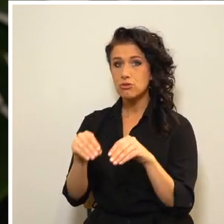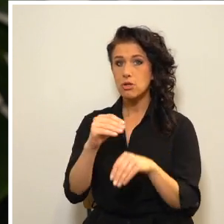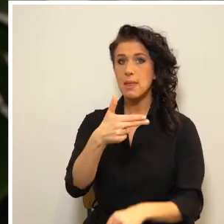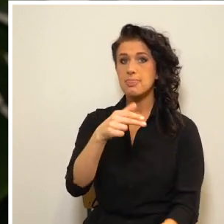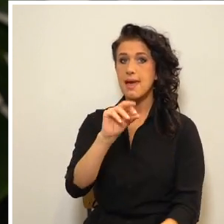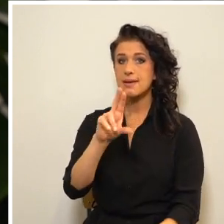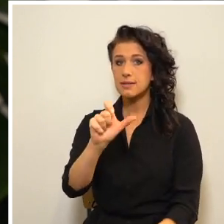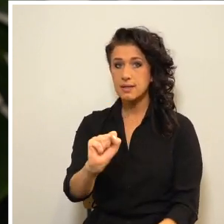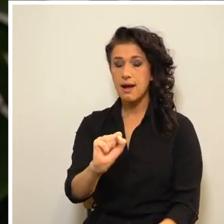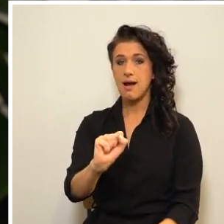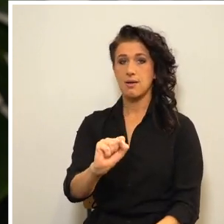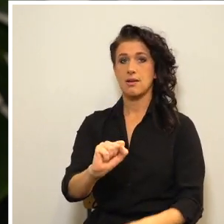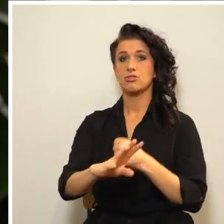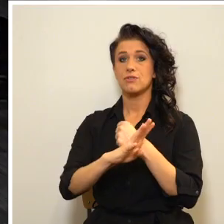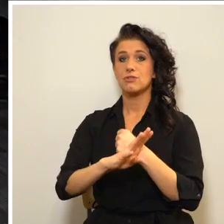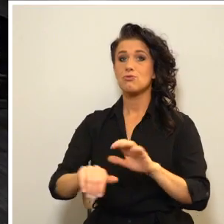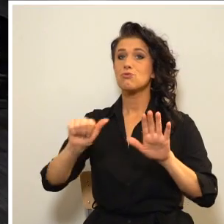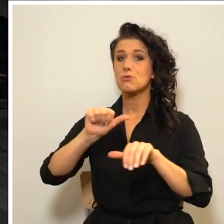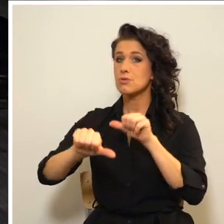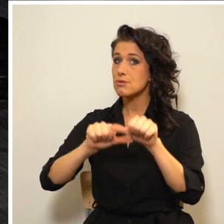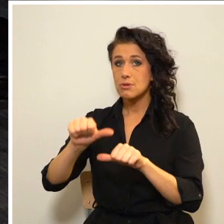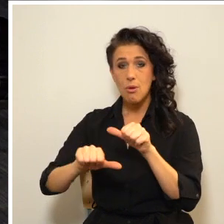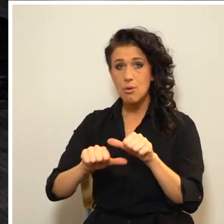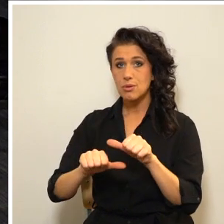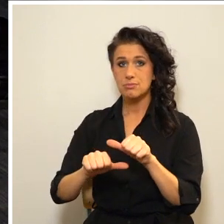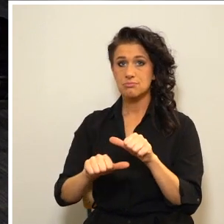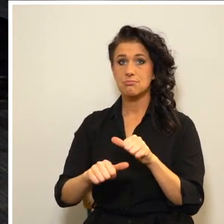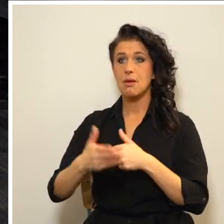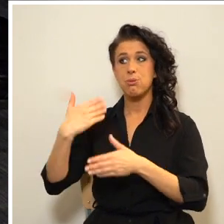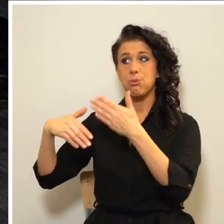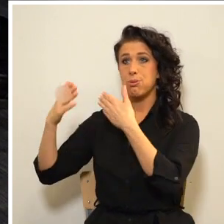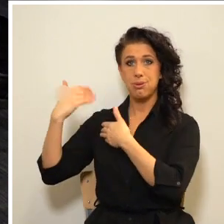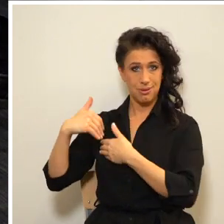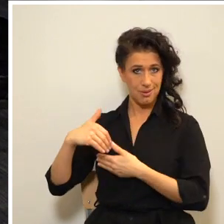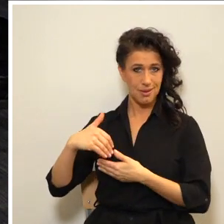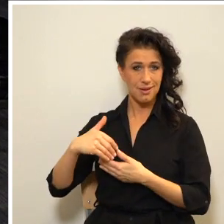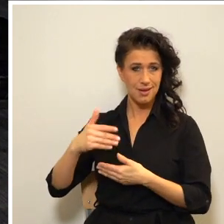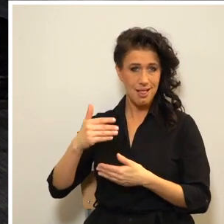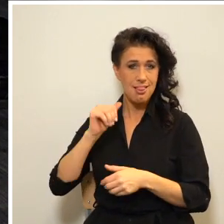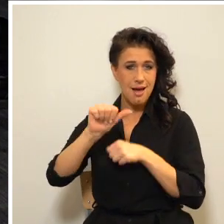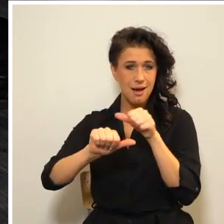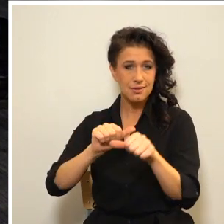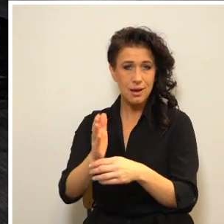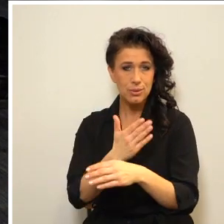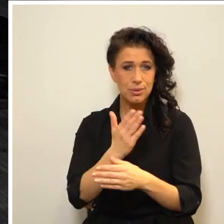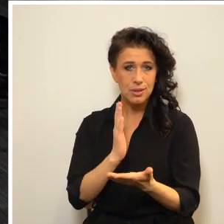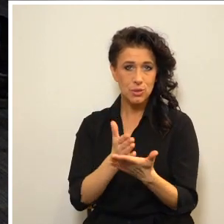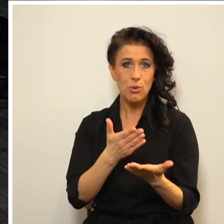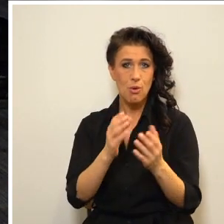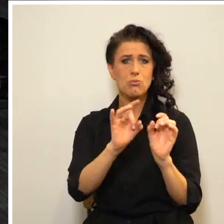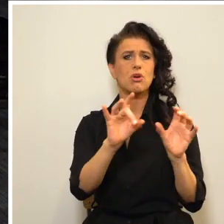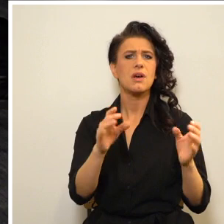w 1966 roku od tego czasu minęło kilkadziesiąt lat panie profesorze